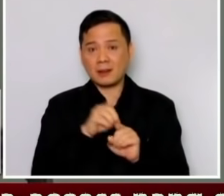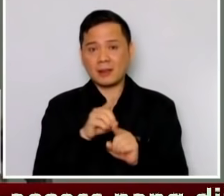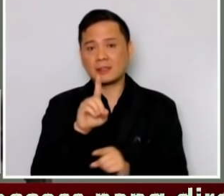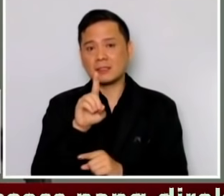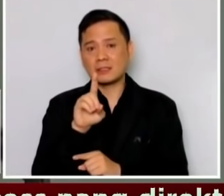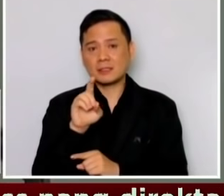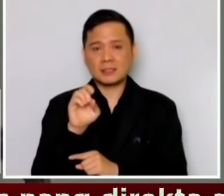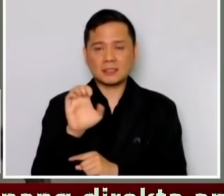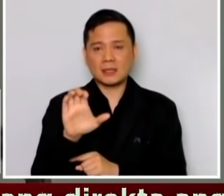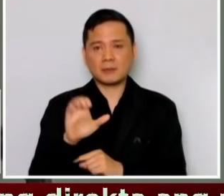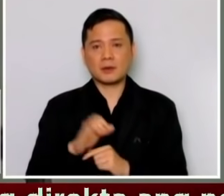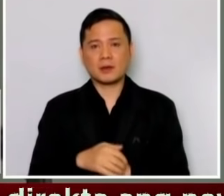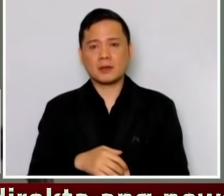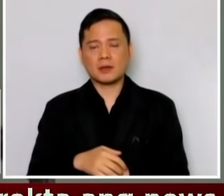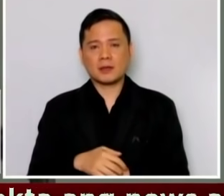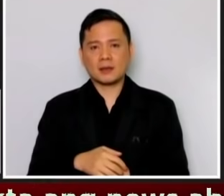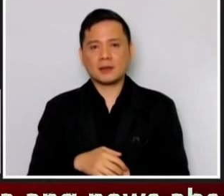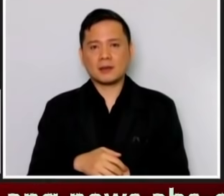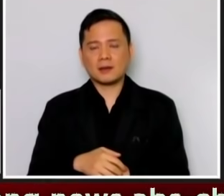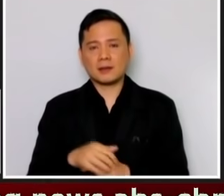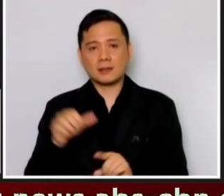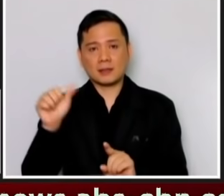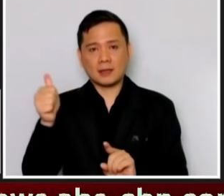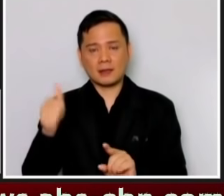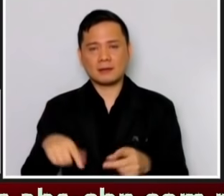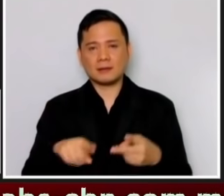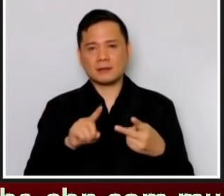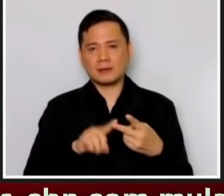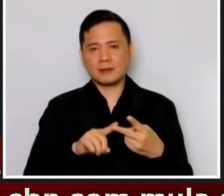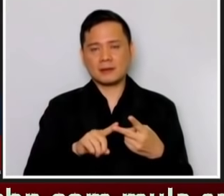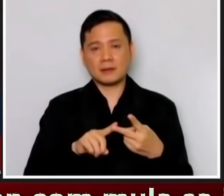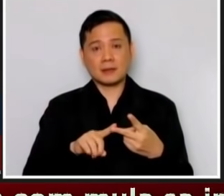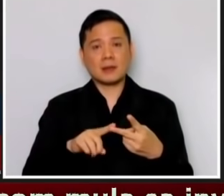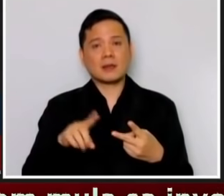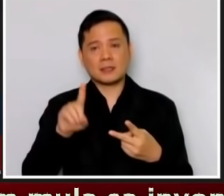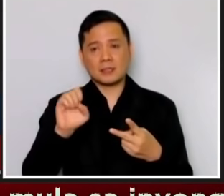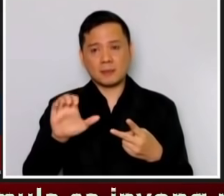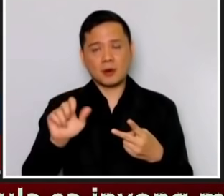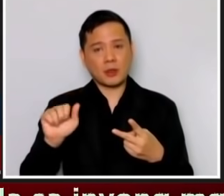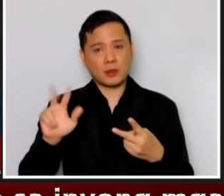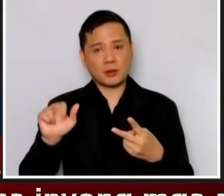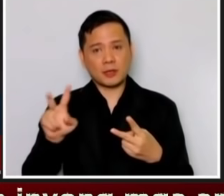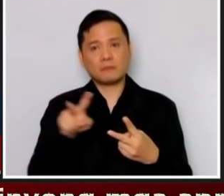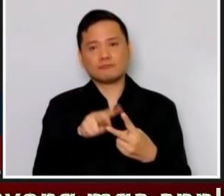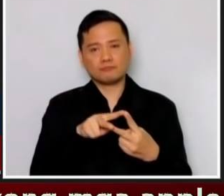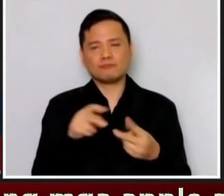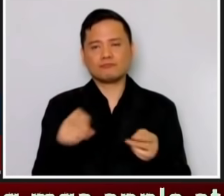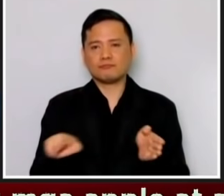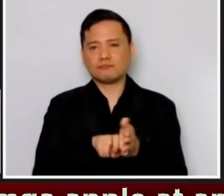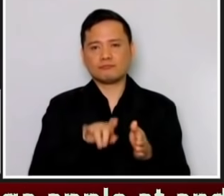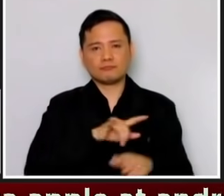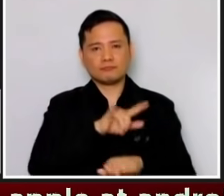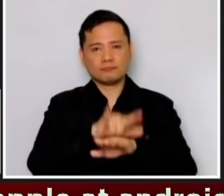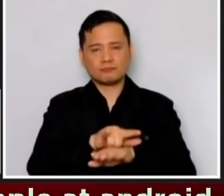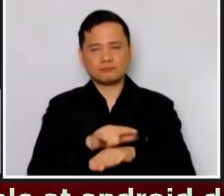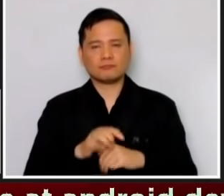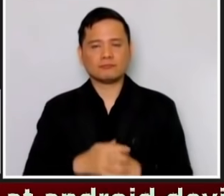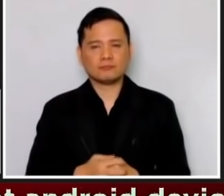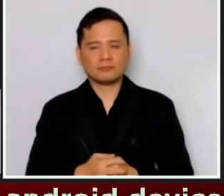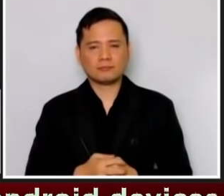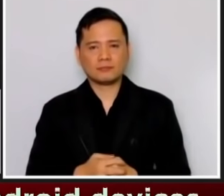naman ay sa Desyembre at 13. Nakipag-ugnayan po ako sa embahada namin dito sa Geneva about my situation